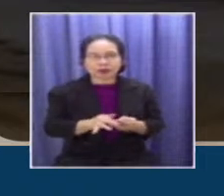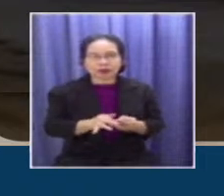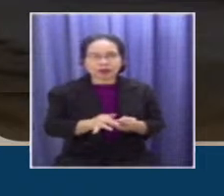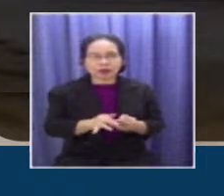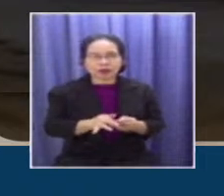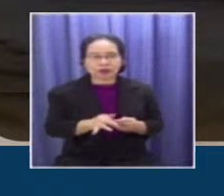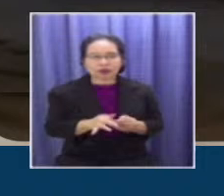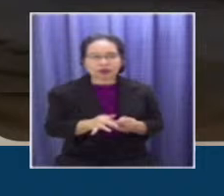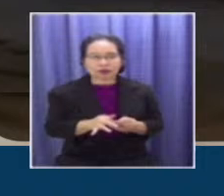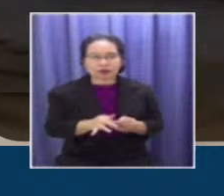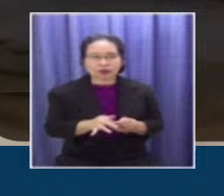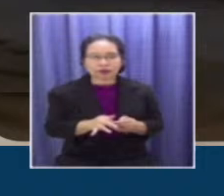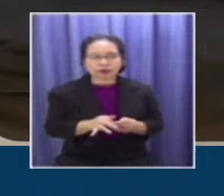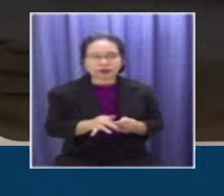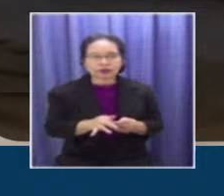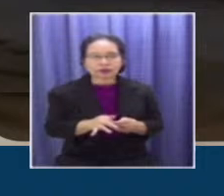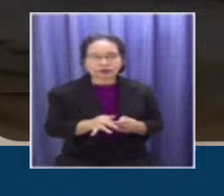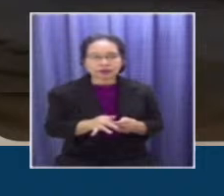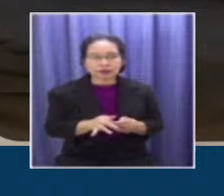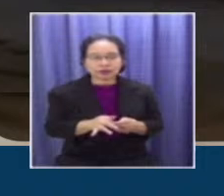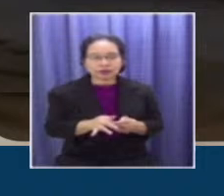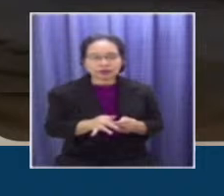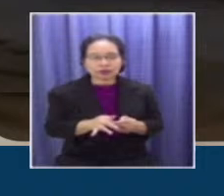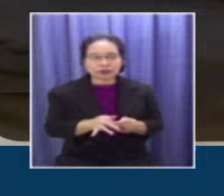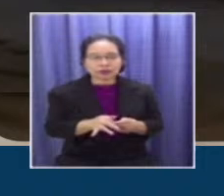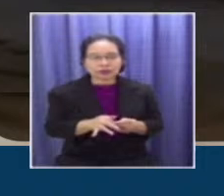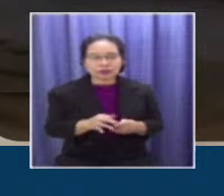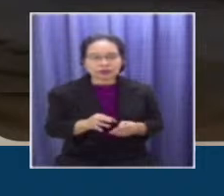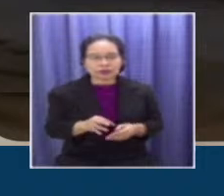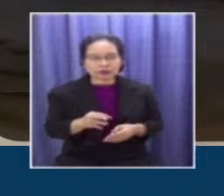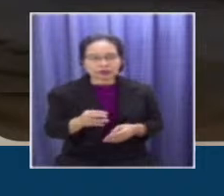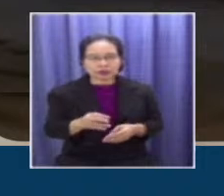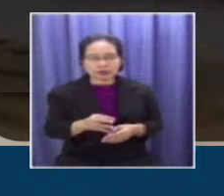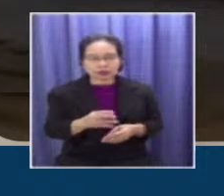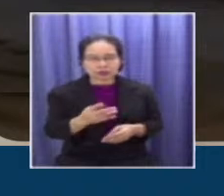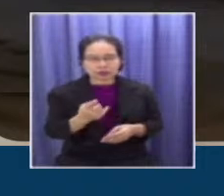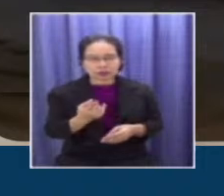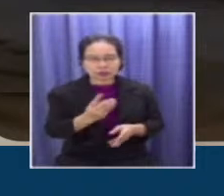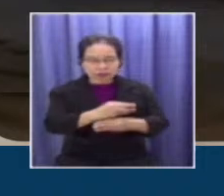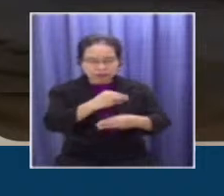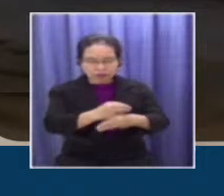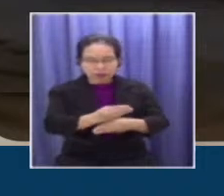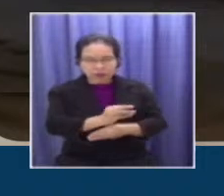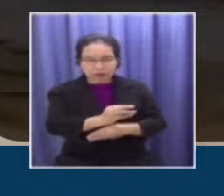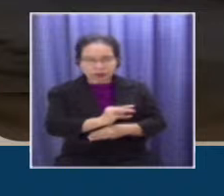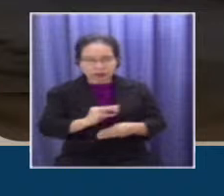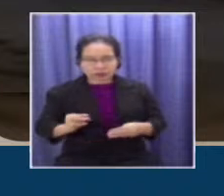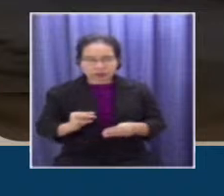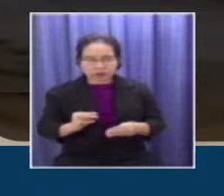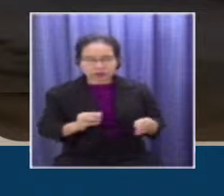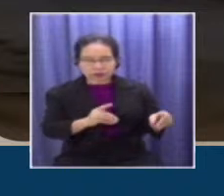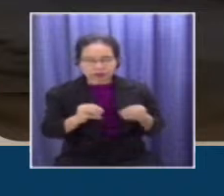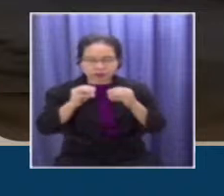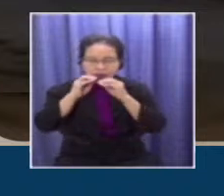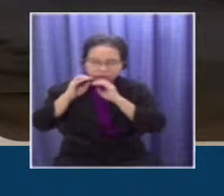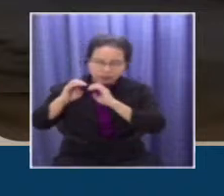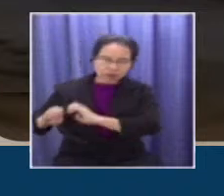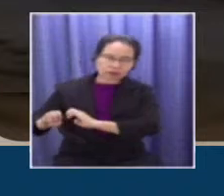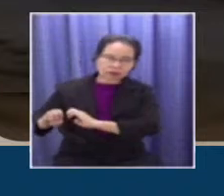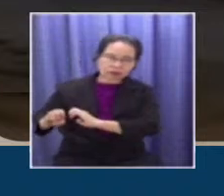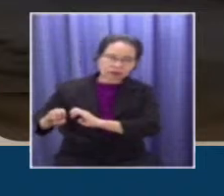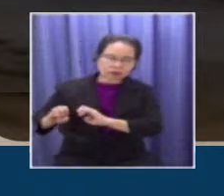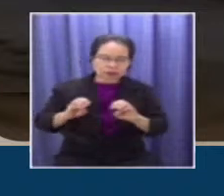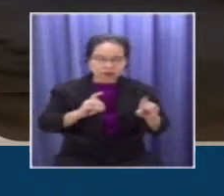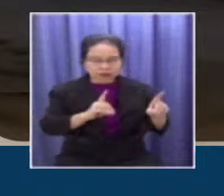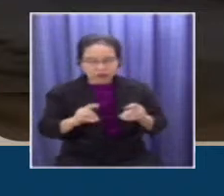na ade a ɛma wɔnom ɛyɛ bɔne ade a ɛma wɔnom yɛ nyamera nsɛm